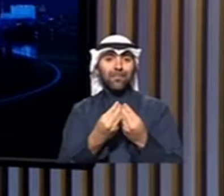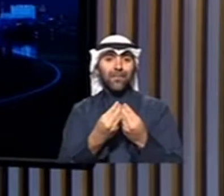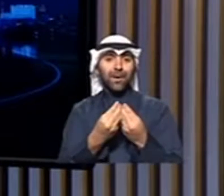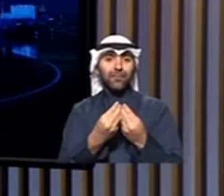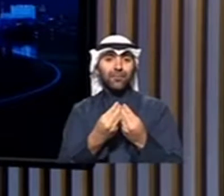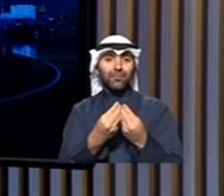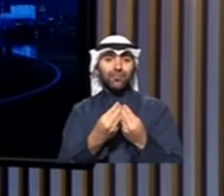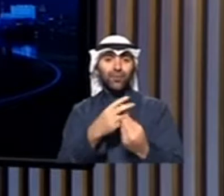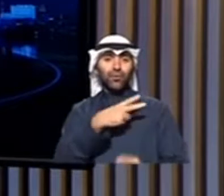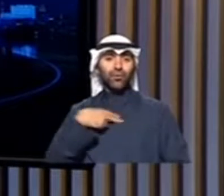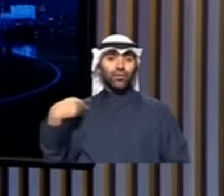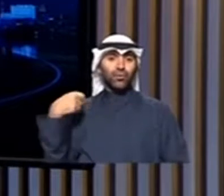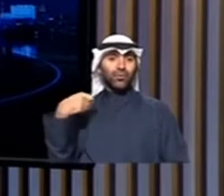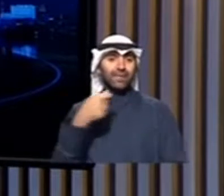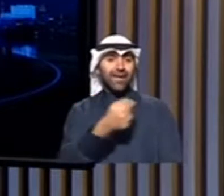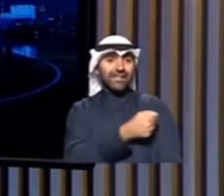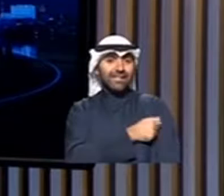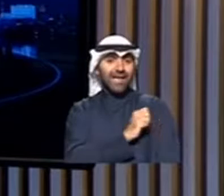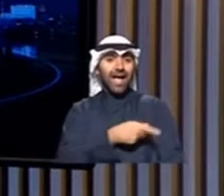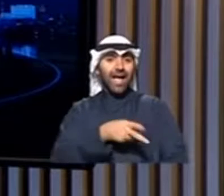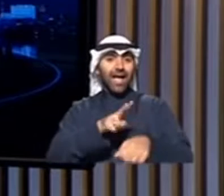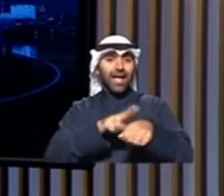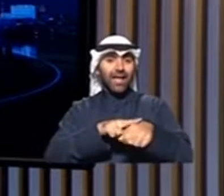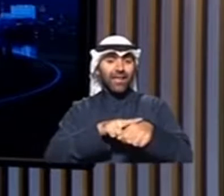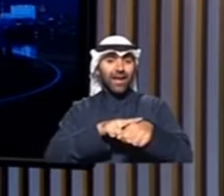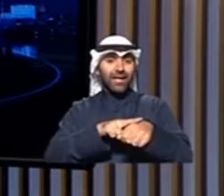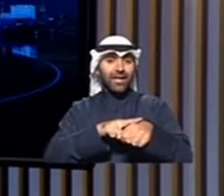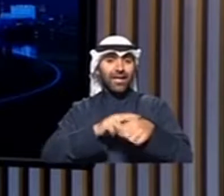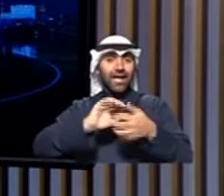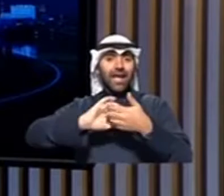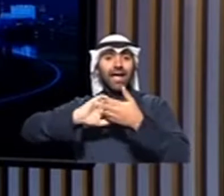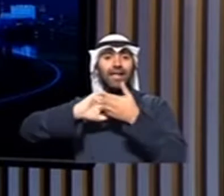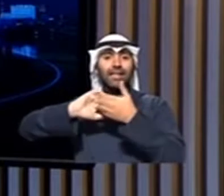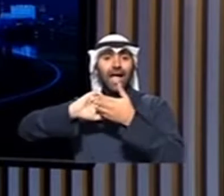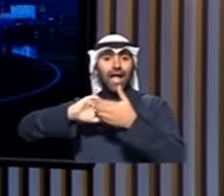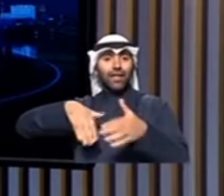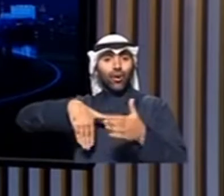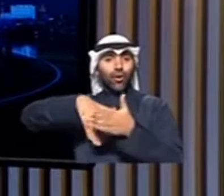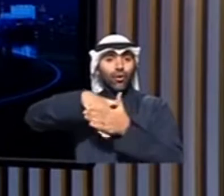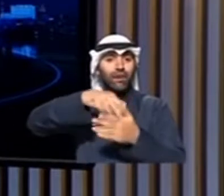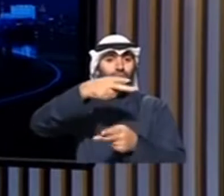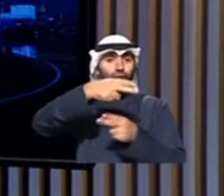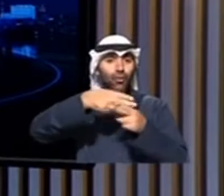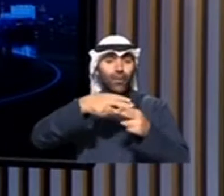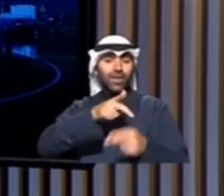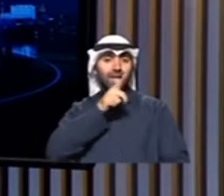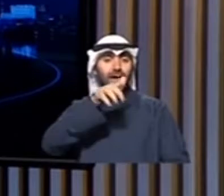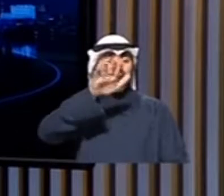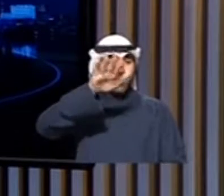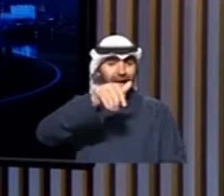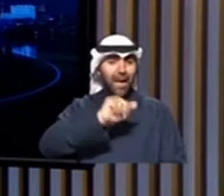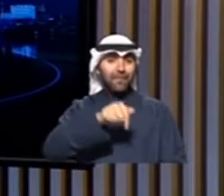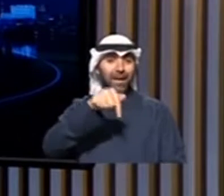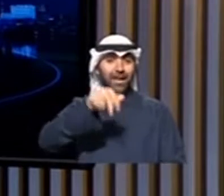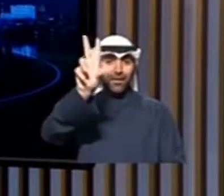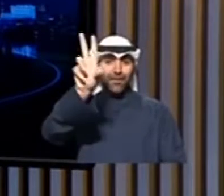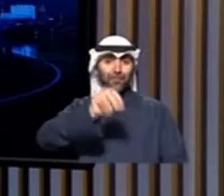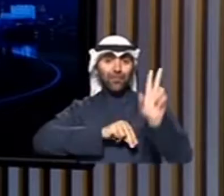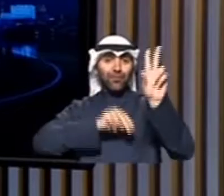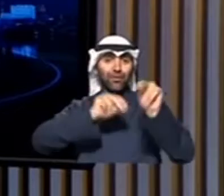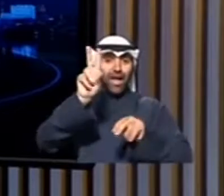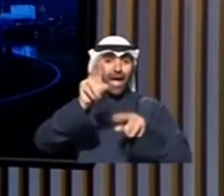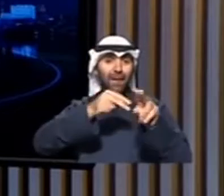الصحة السماح للمنتخبات الوطنية المقبلة على استحقاقات خارجية باستئناف التدريبات الرياضية